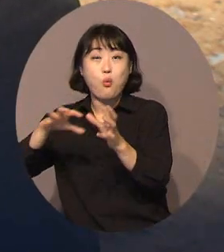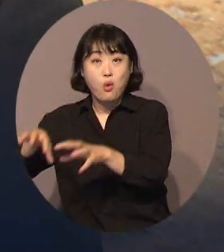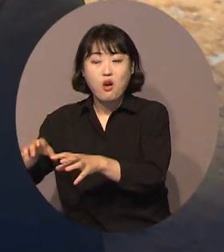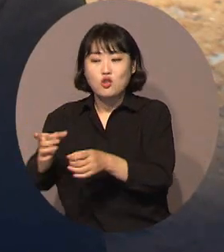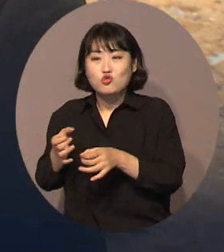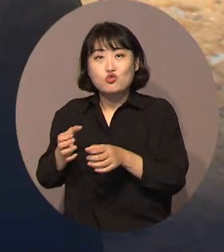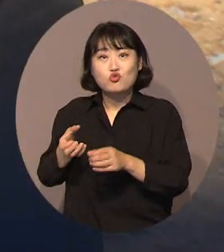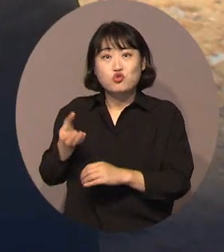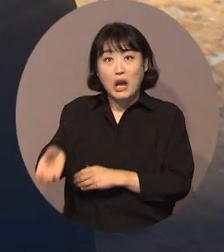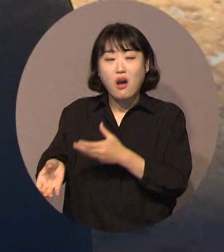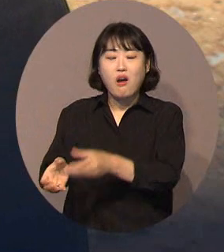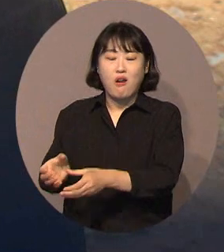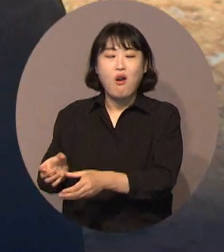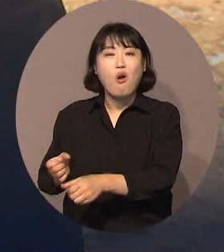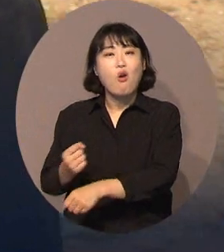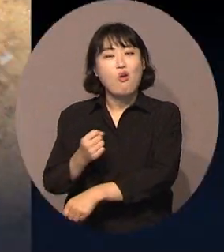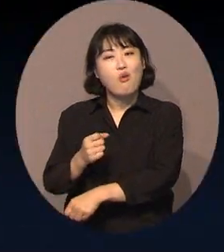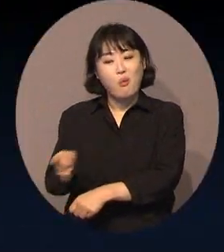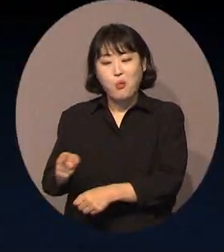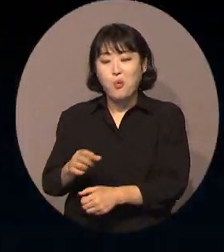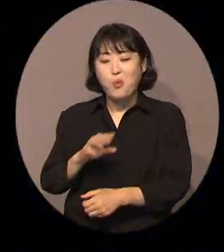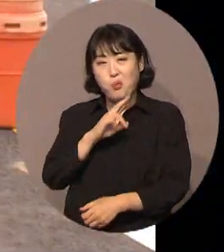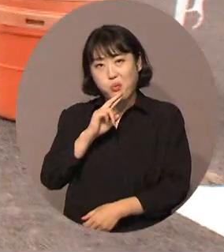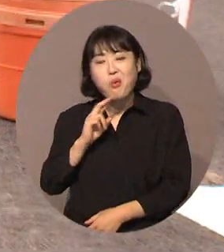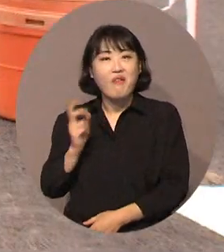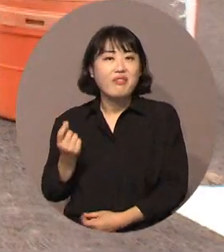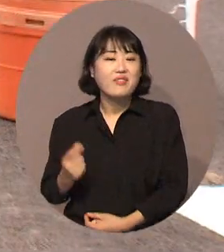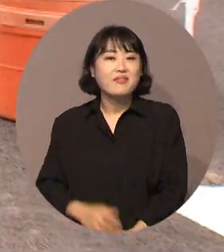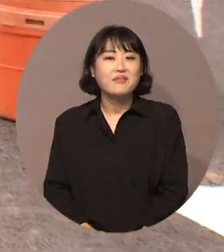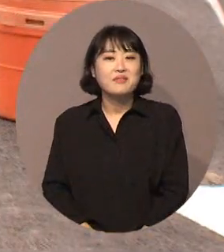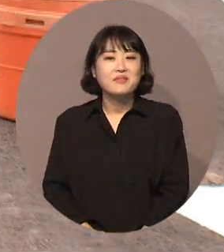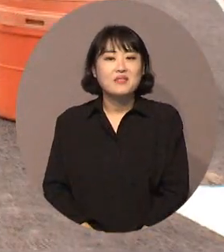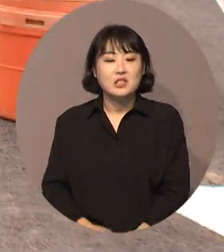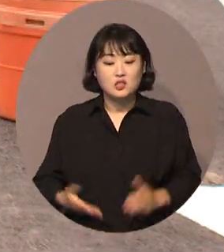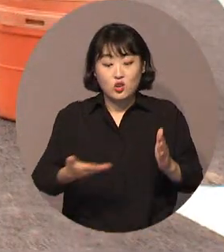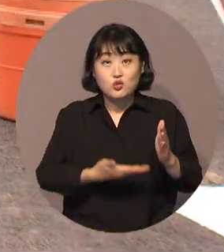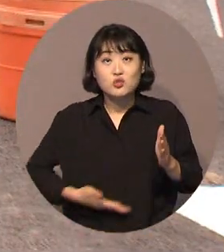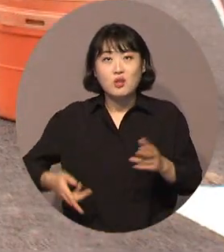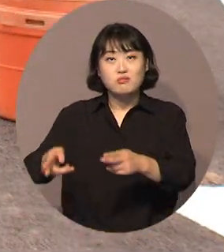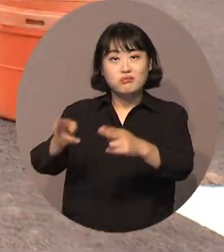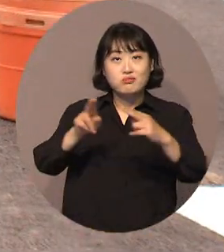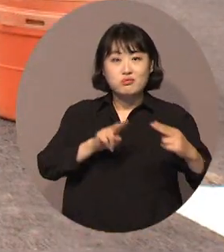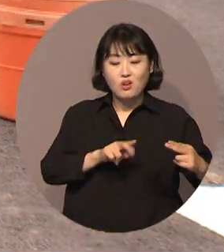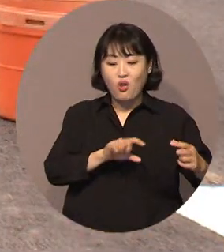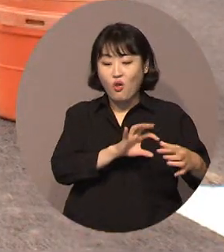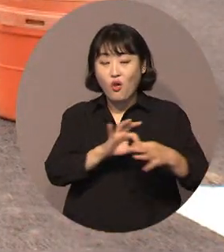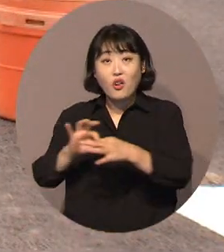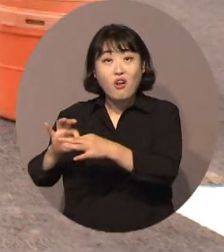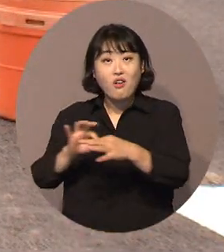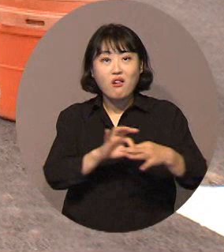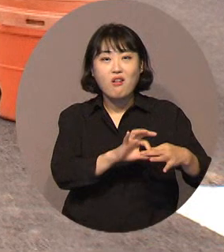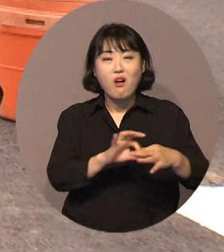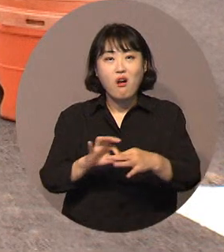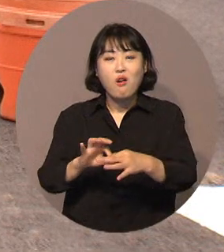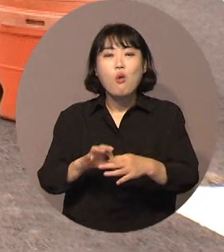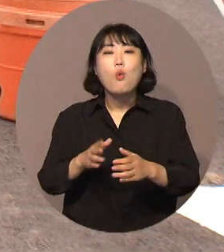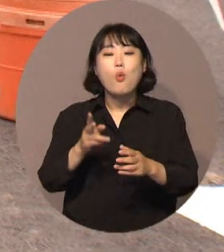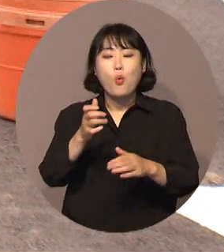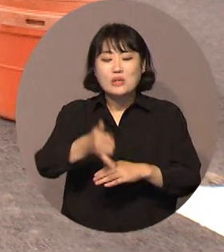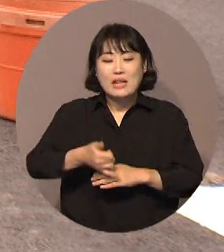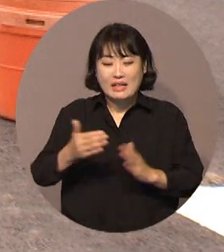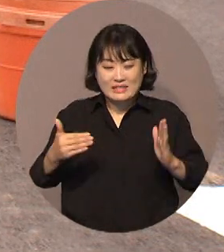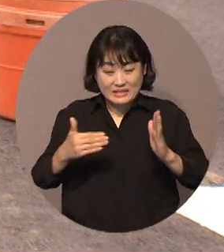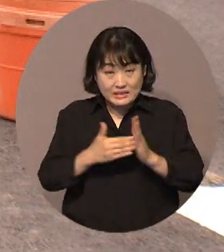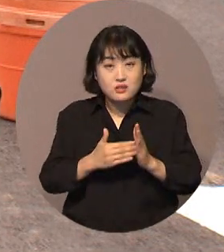투자자 유치에 상당히 기여할 것으로 보여집니다 부남호를 가로지르는 태안 기업도시 연결도로는 접근도로 공사를